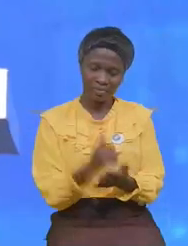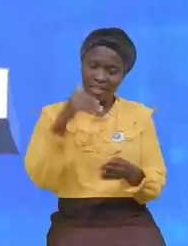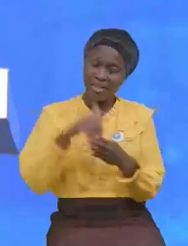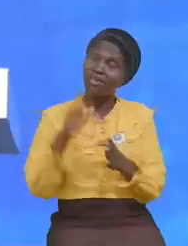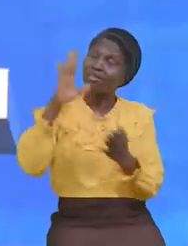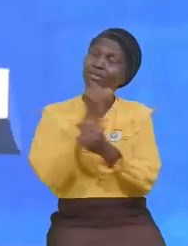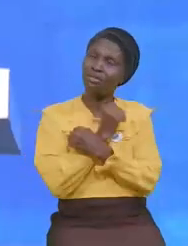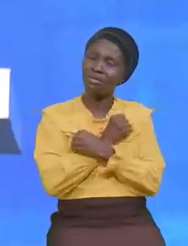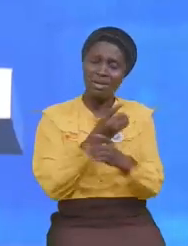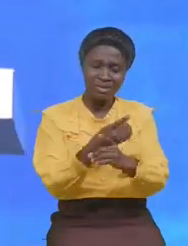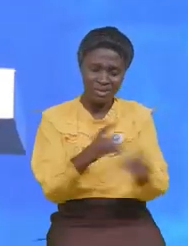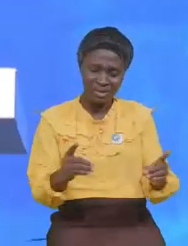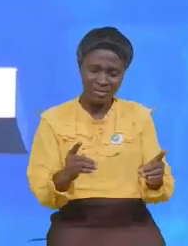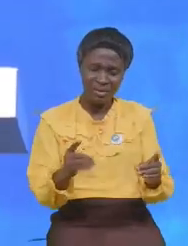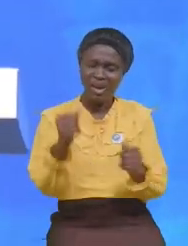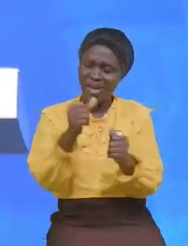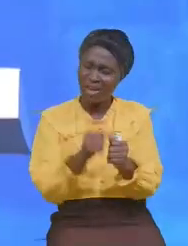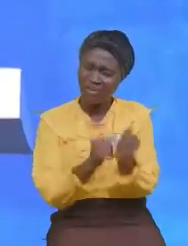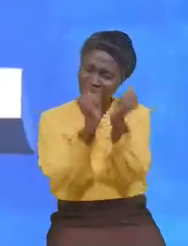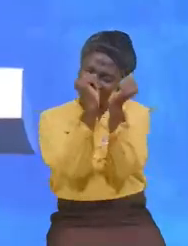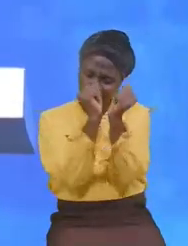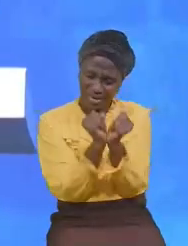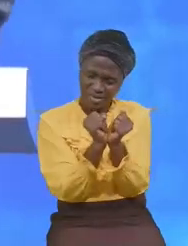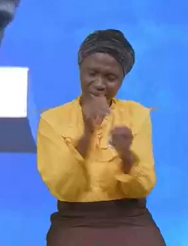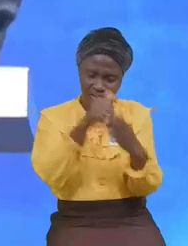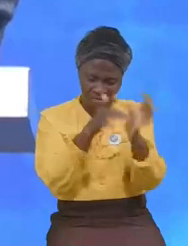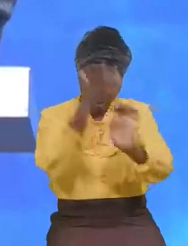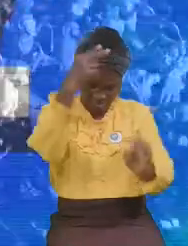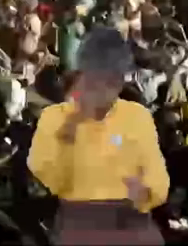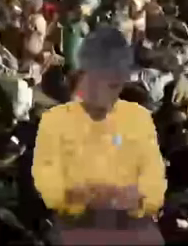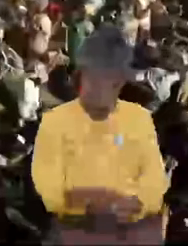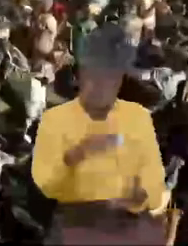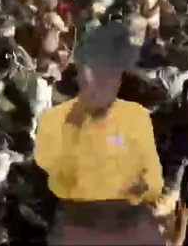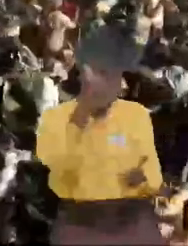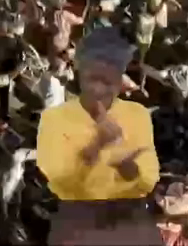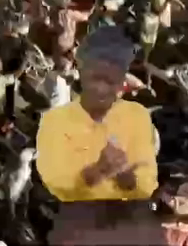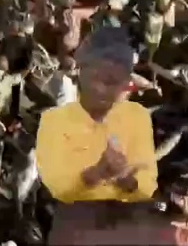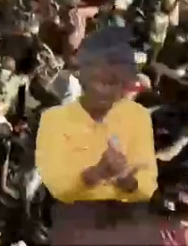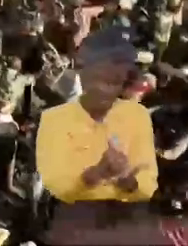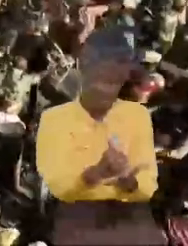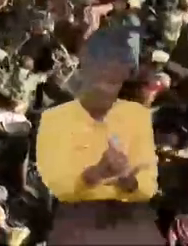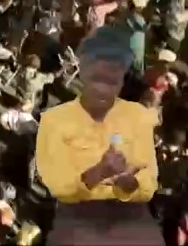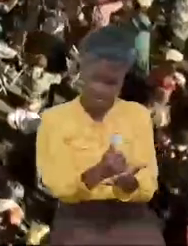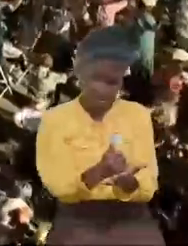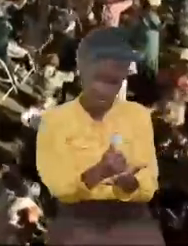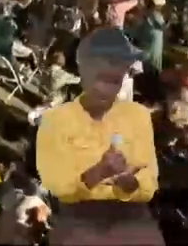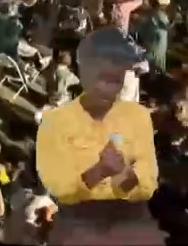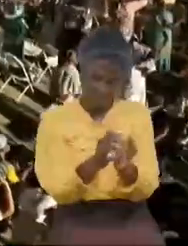Dans ton amour, délivre tous les captifs au nom de Jésus-Christ.